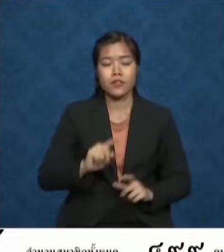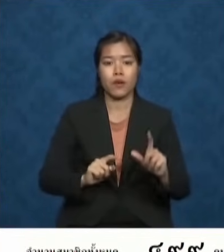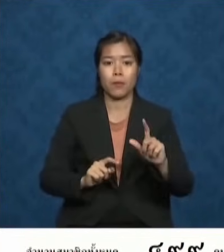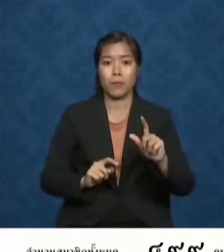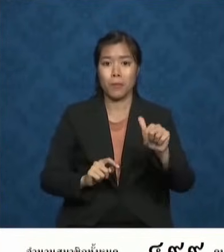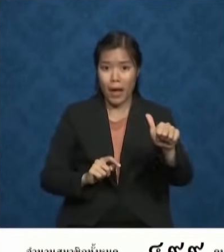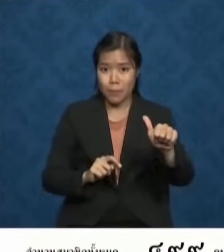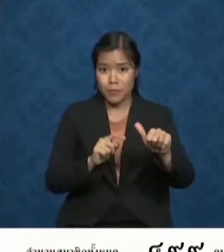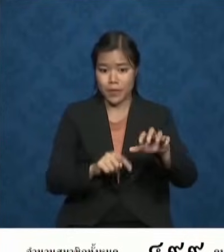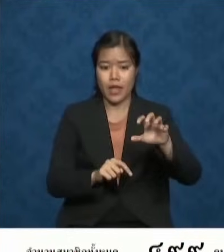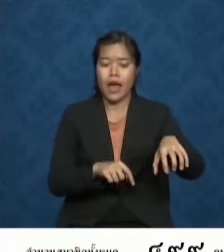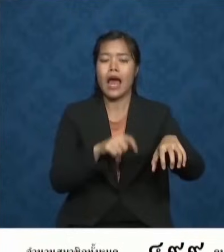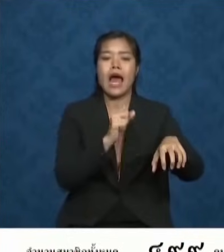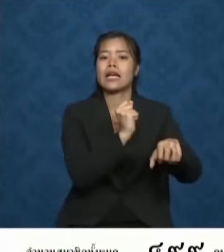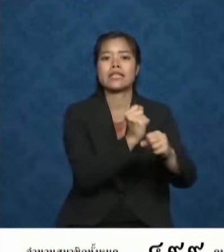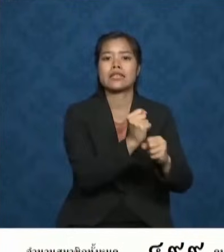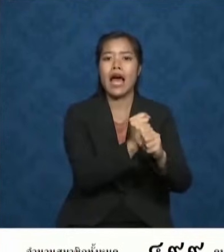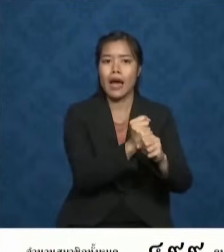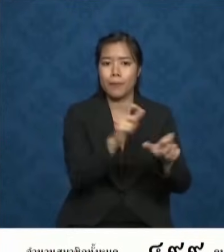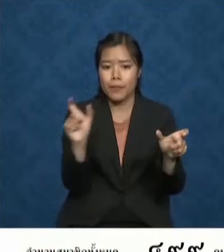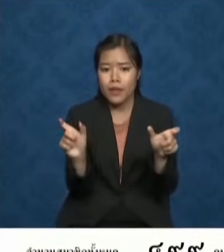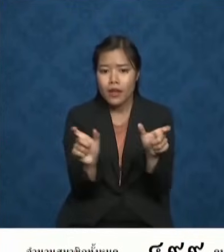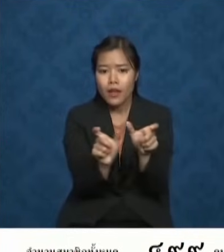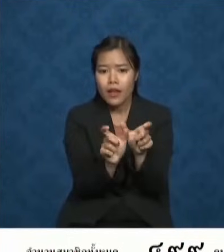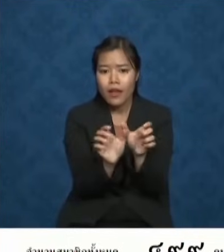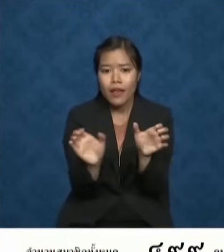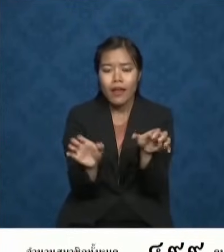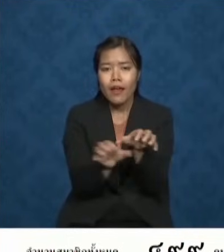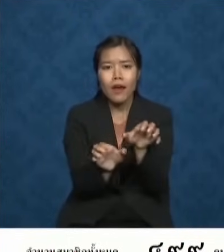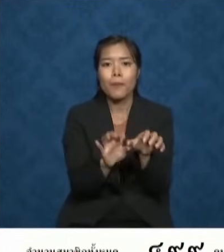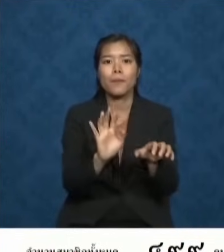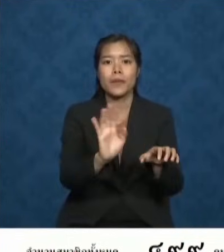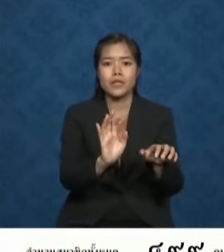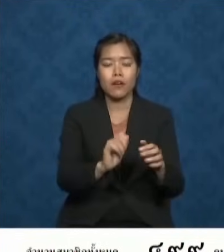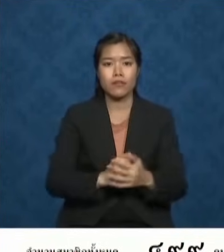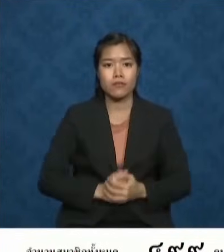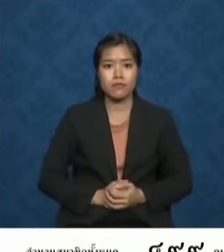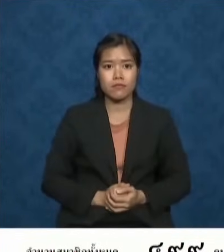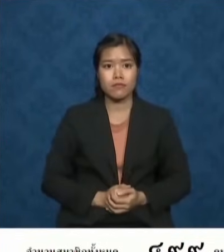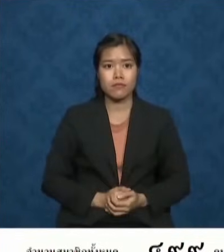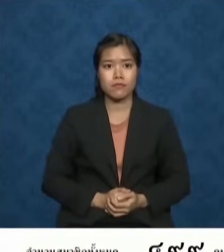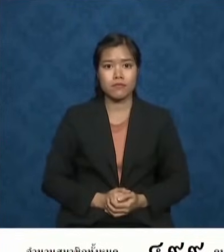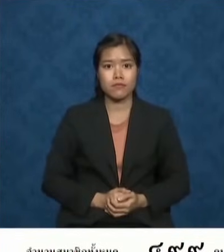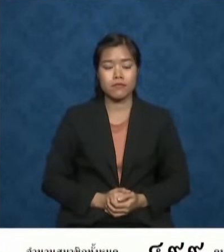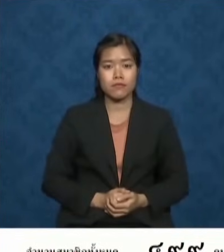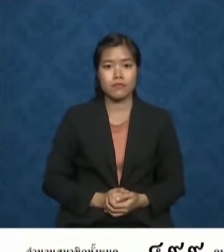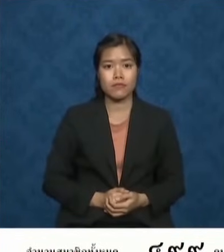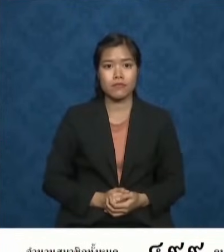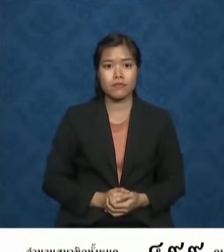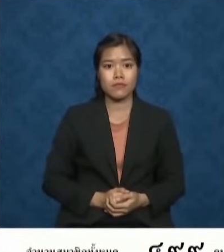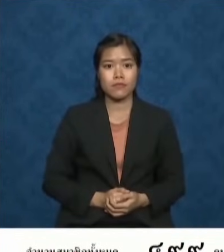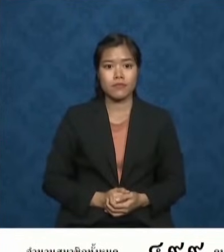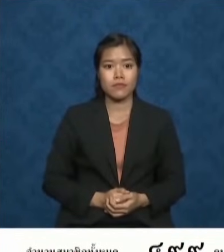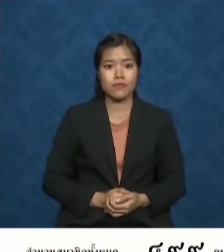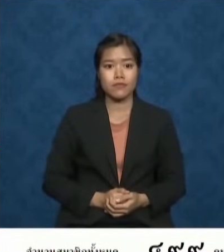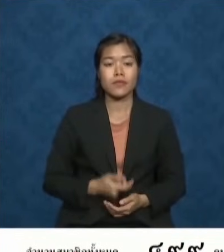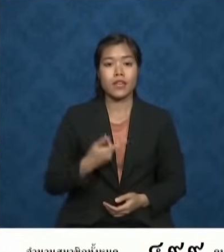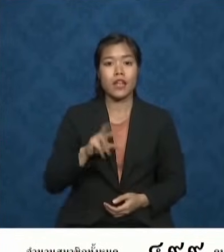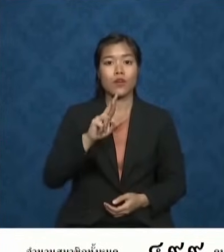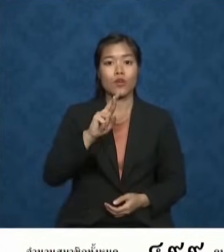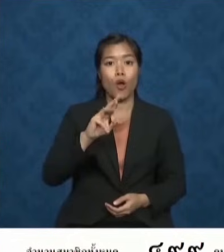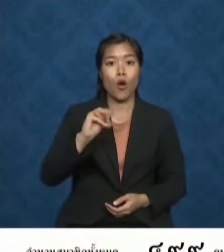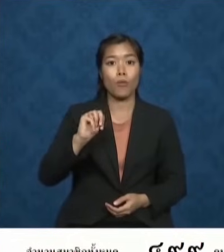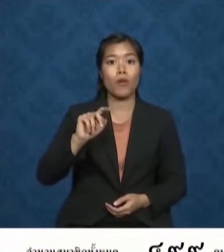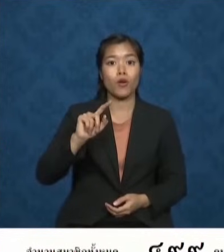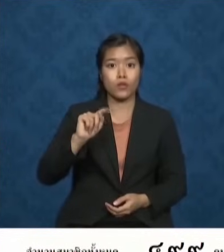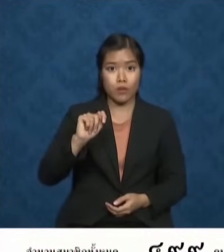ำมันก็จะมีศักยภาพได้ดีกว่านะครับส่วนที่ท่านรัฐมนตรี